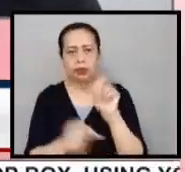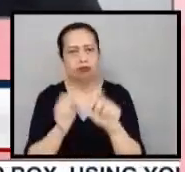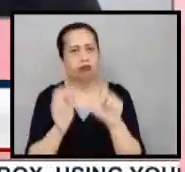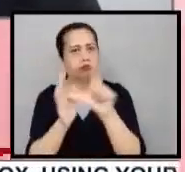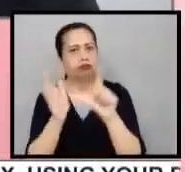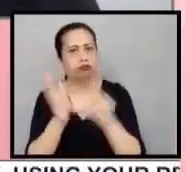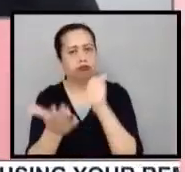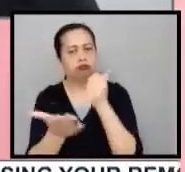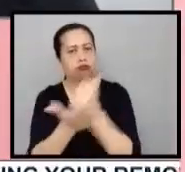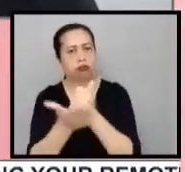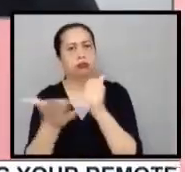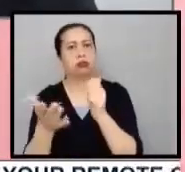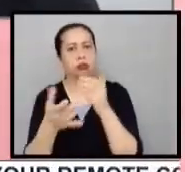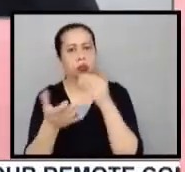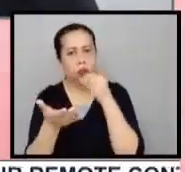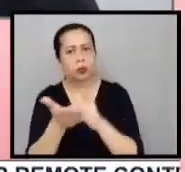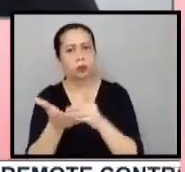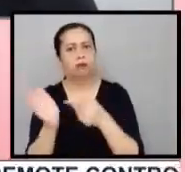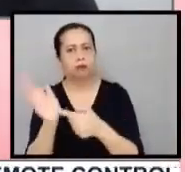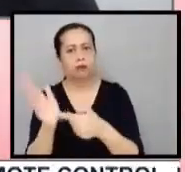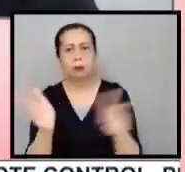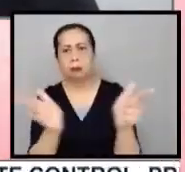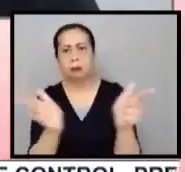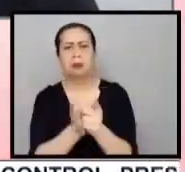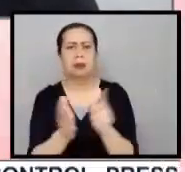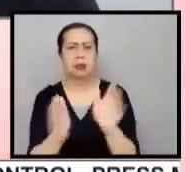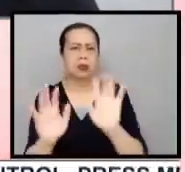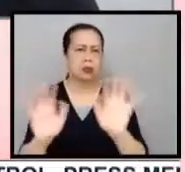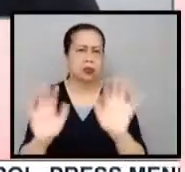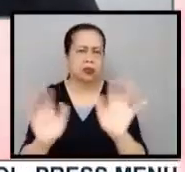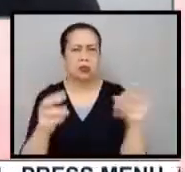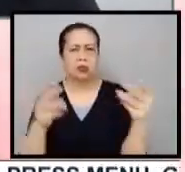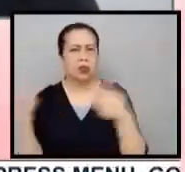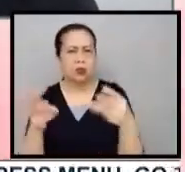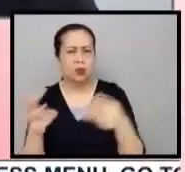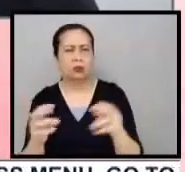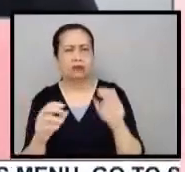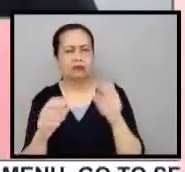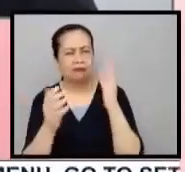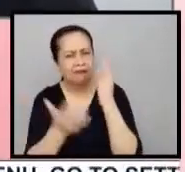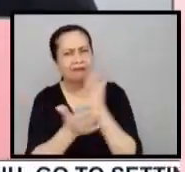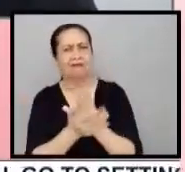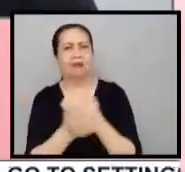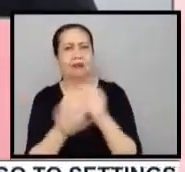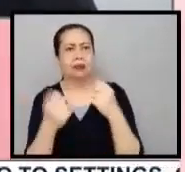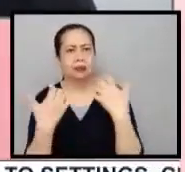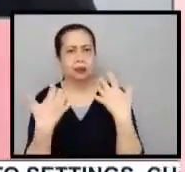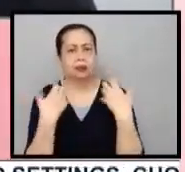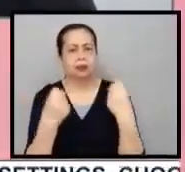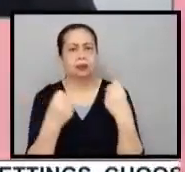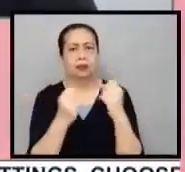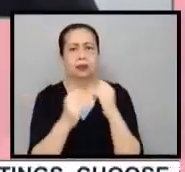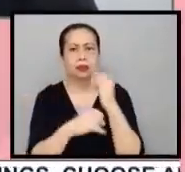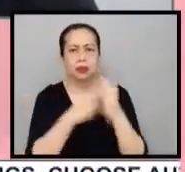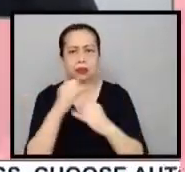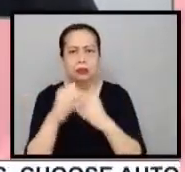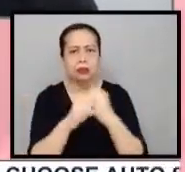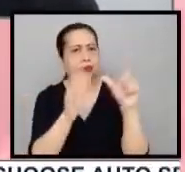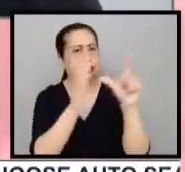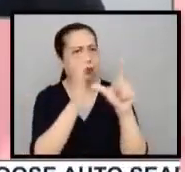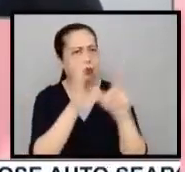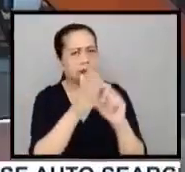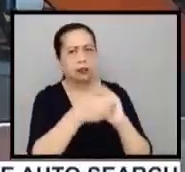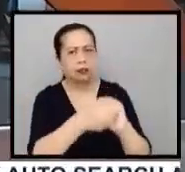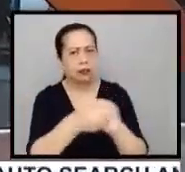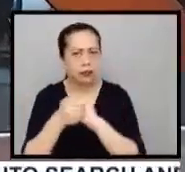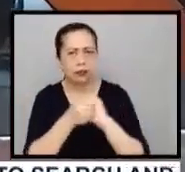na document para ipagbawal na yung mga gera at palakasin yung mga current international law for peace. Alright,